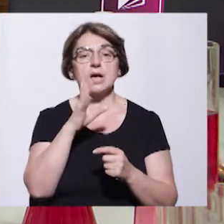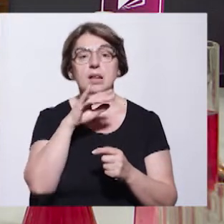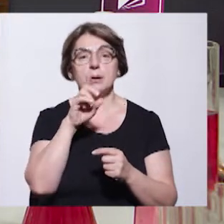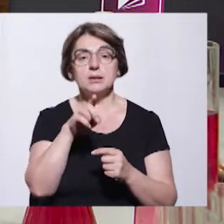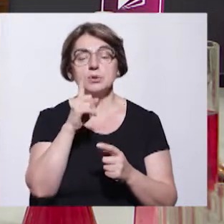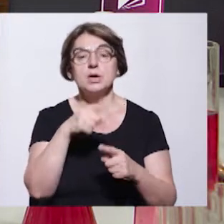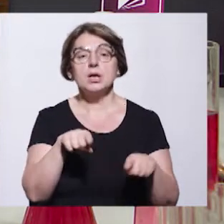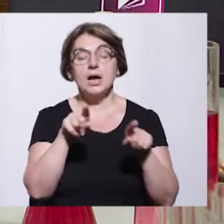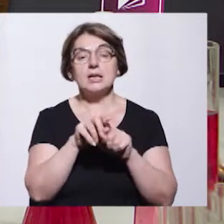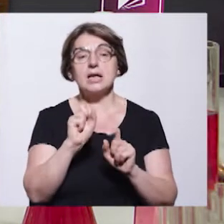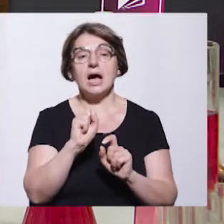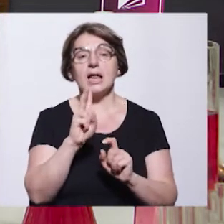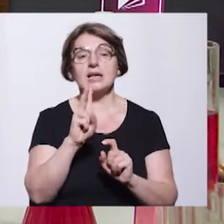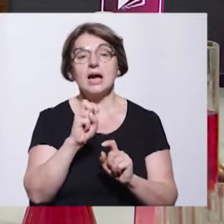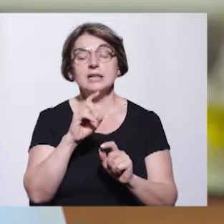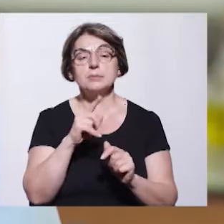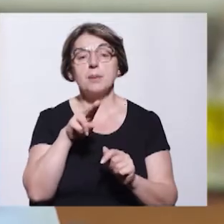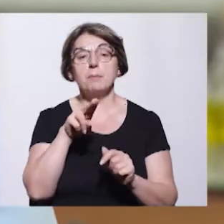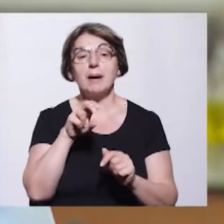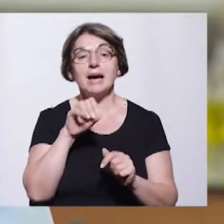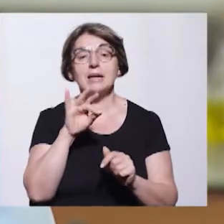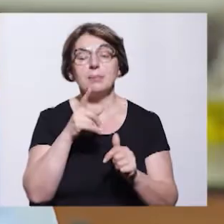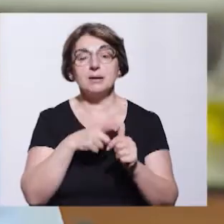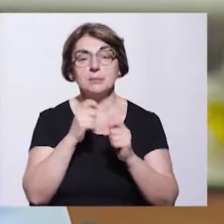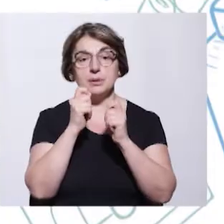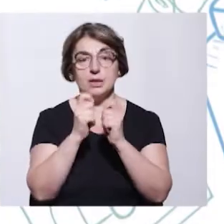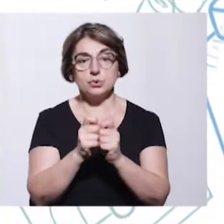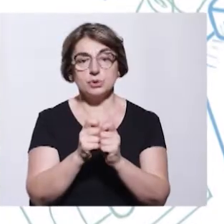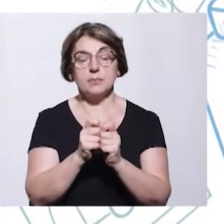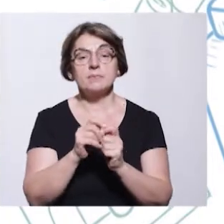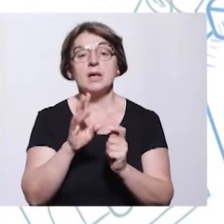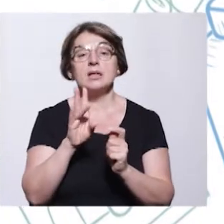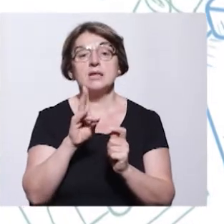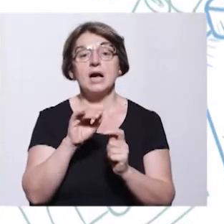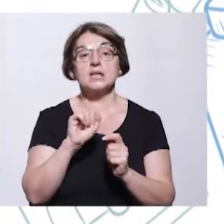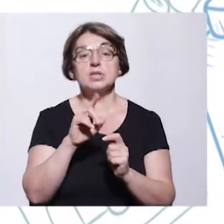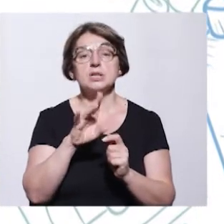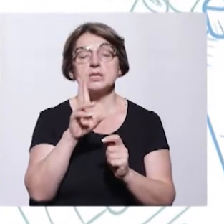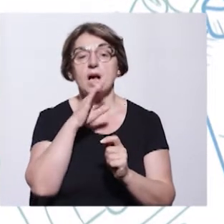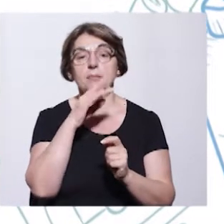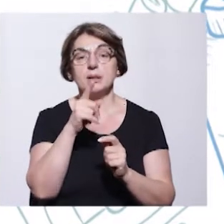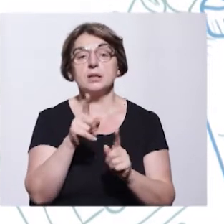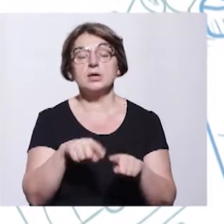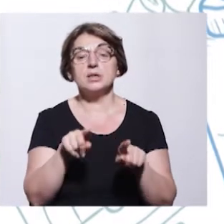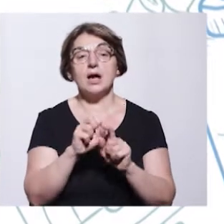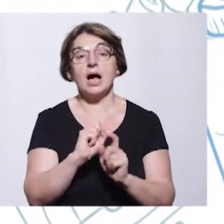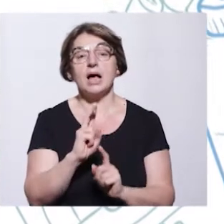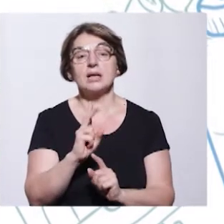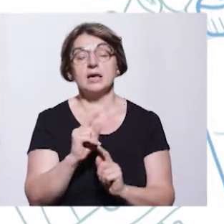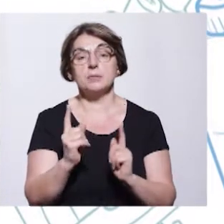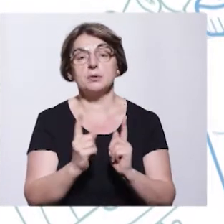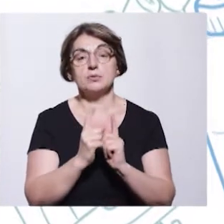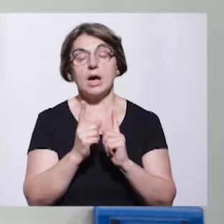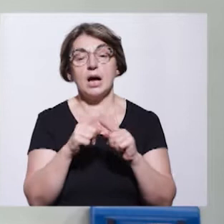ნახშირწყალბადებს, იგივე ალკანებს, პარაფინები ეწოდებათ. ნაჯერი ნახშირწყალბადები, იგივე ალკანები